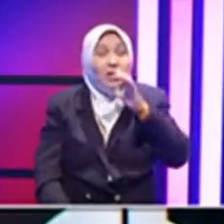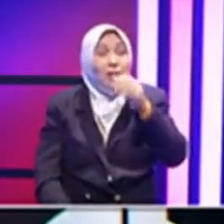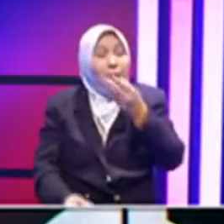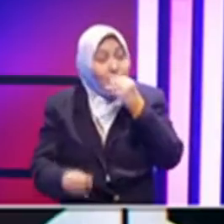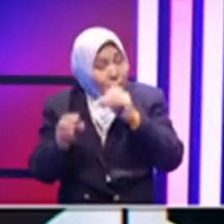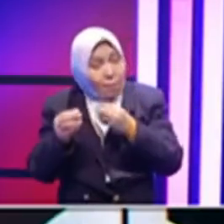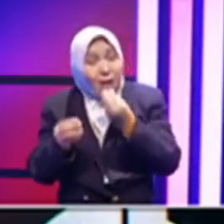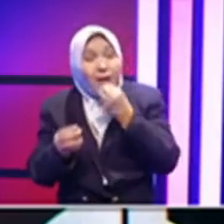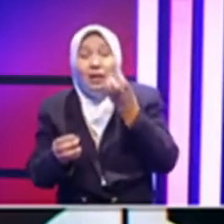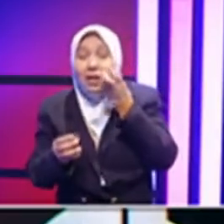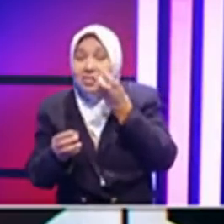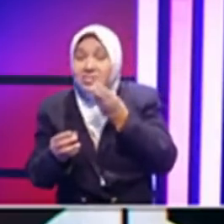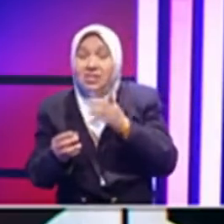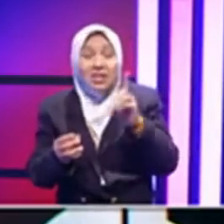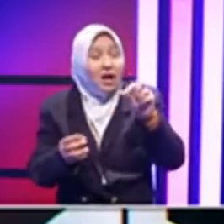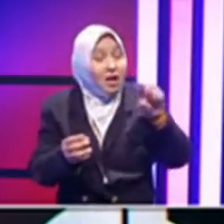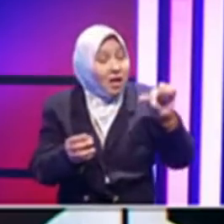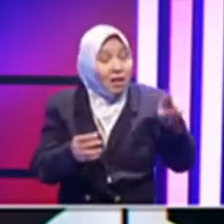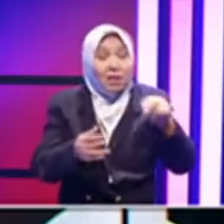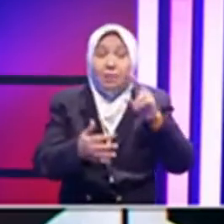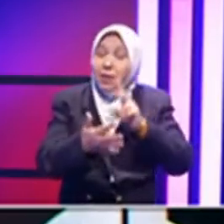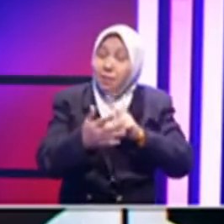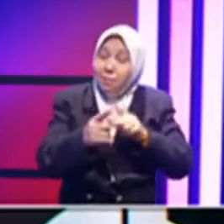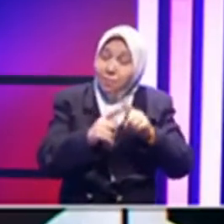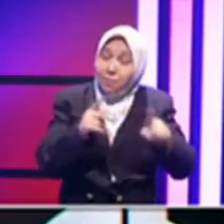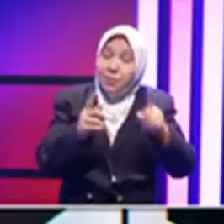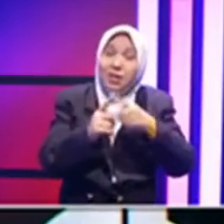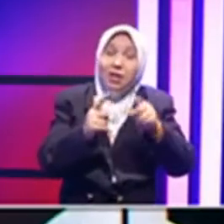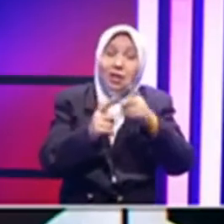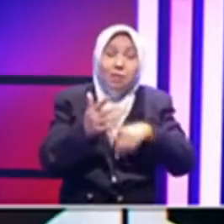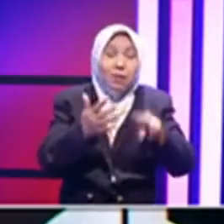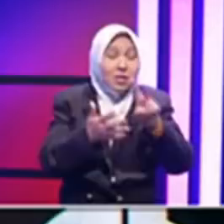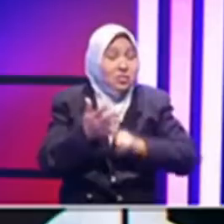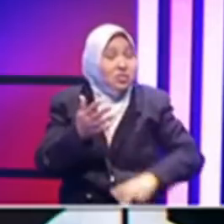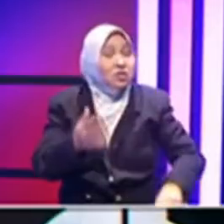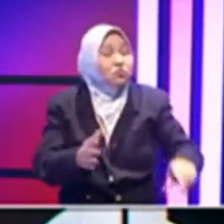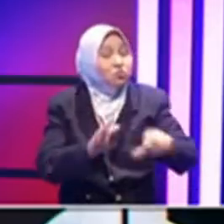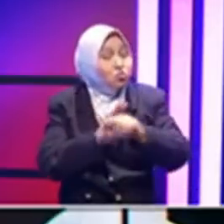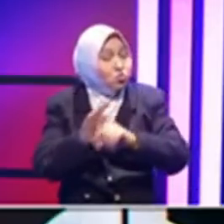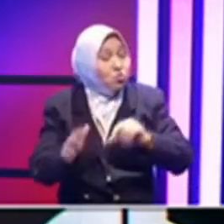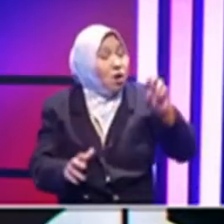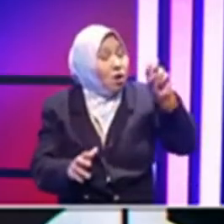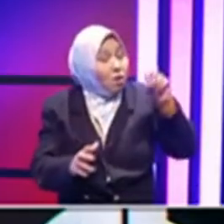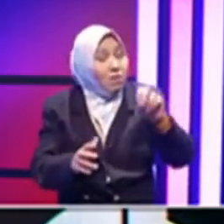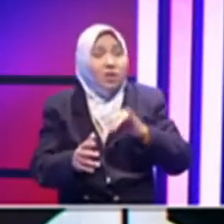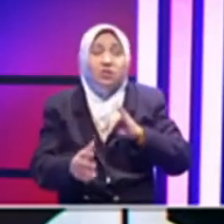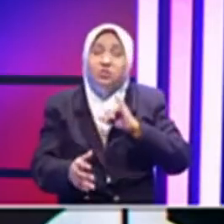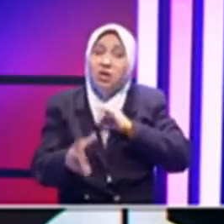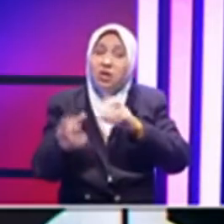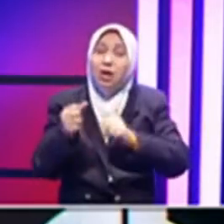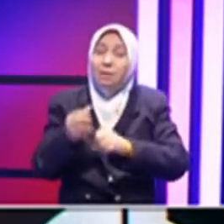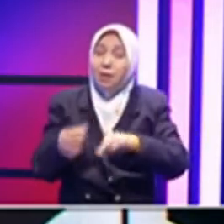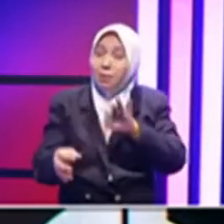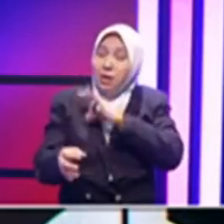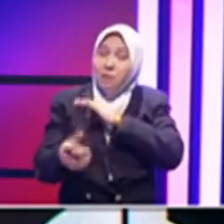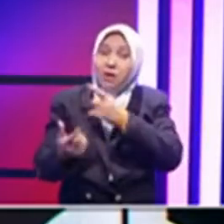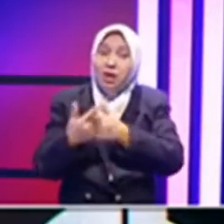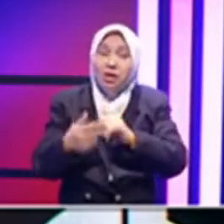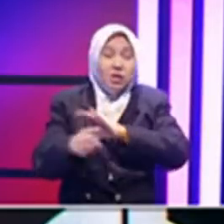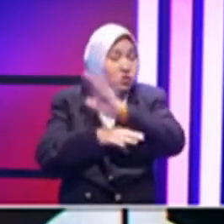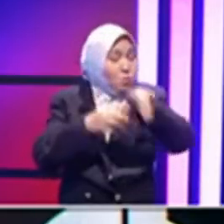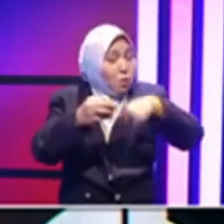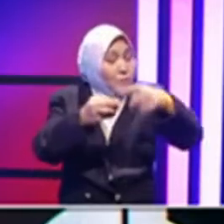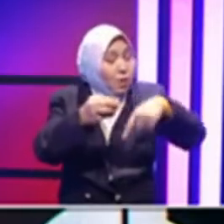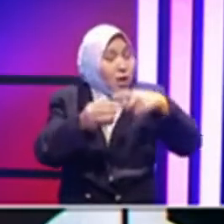nasi dagang. Tetapi bila dibacakan surah Qaf ini, nak suruh pada semua fikir sikit, saya dapat manfaat daripada semua perkara